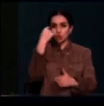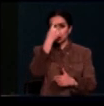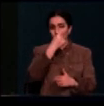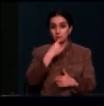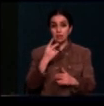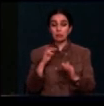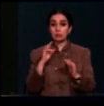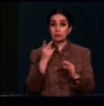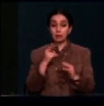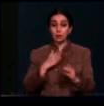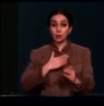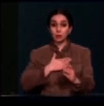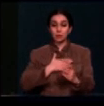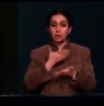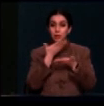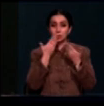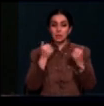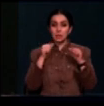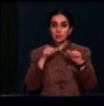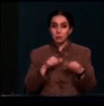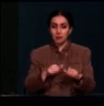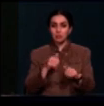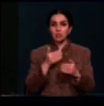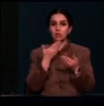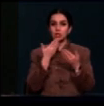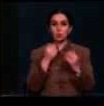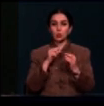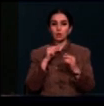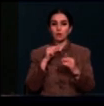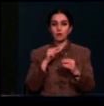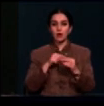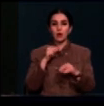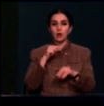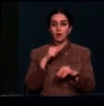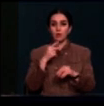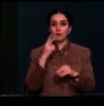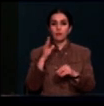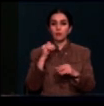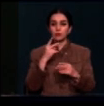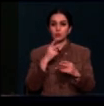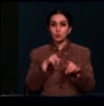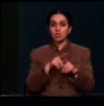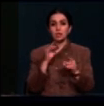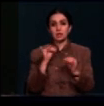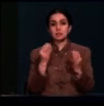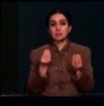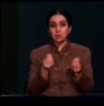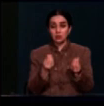Для этого у меня нет ни права, ни тонкого вкуса и, признаюсь, ни денег.